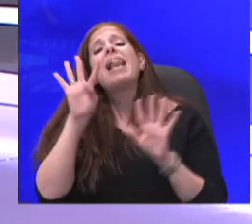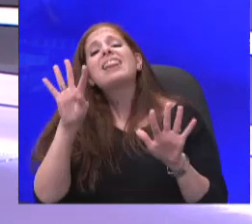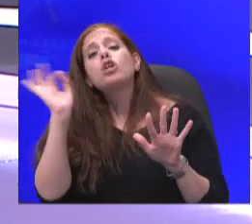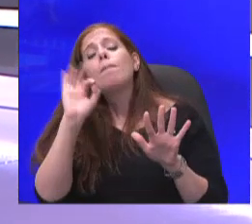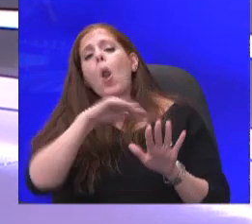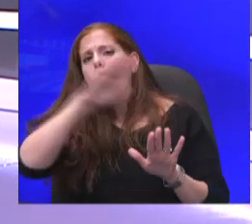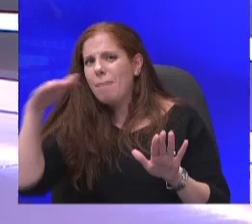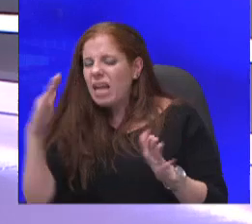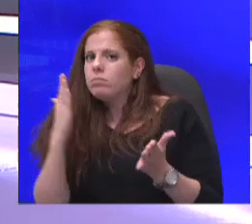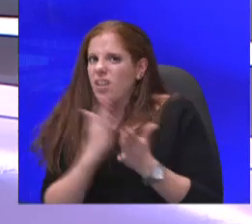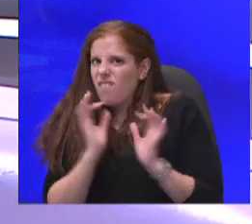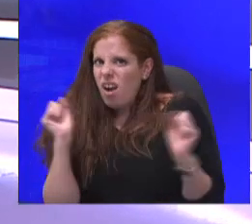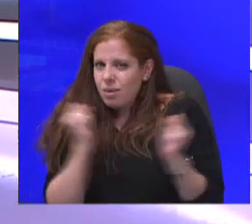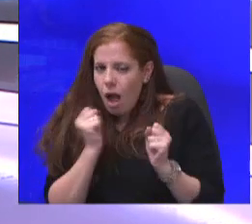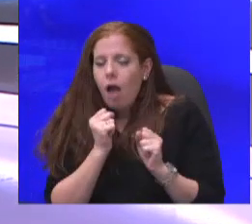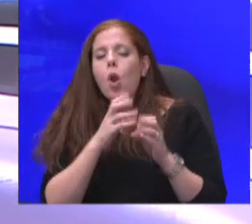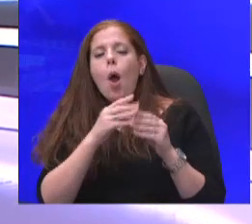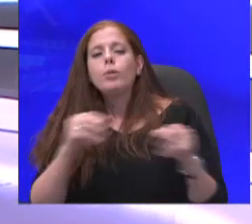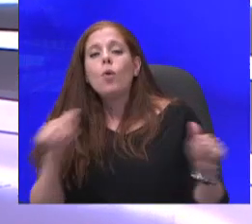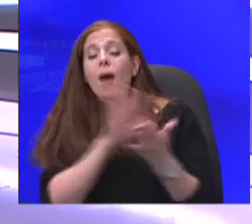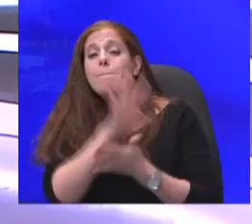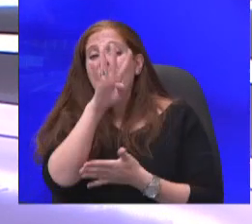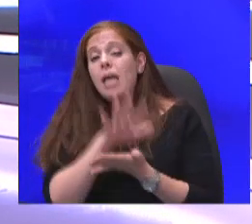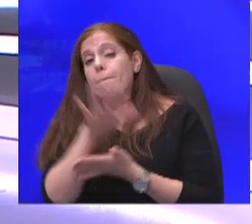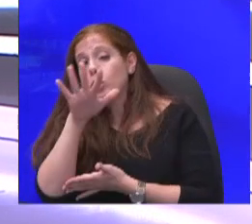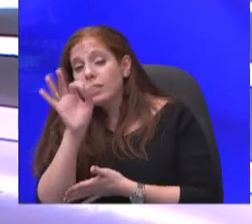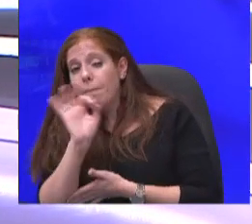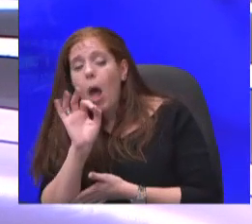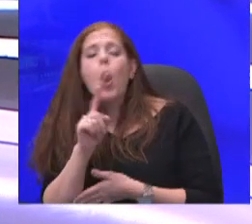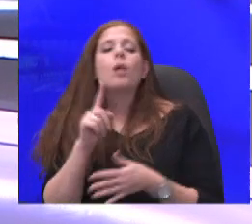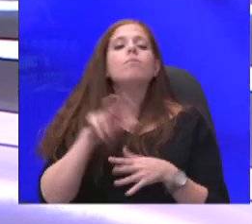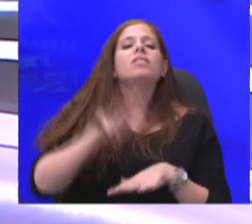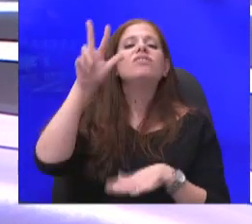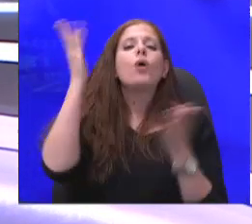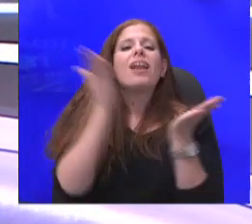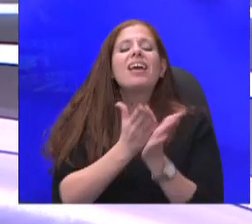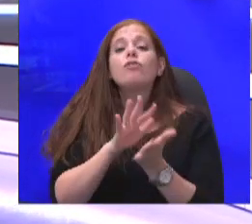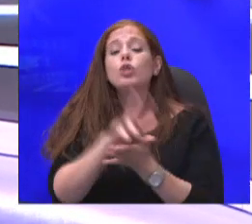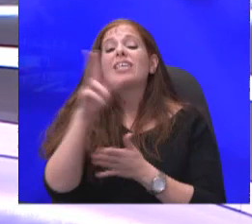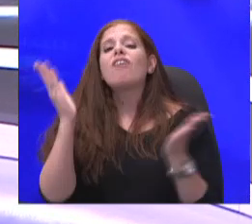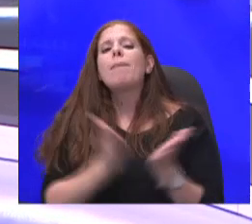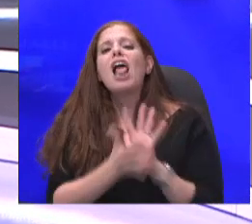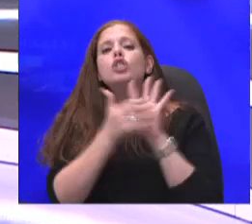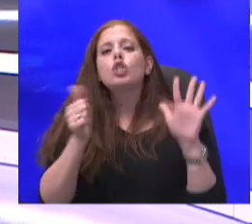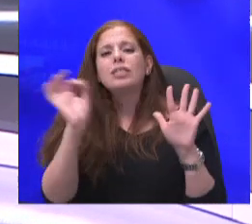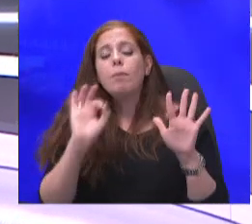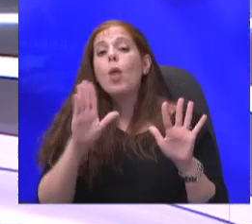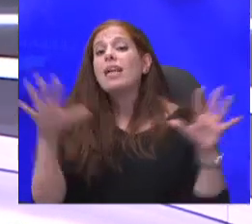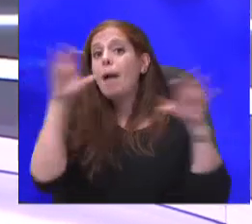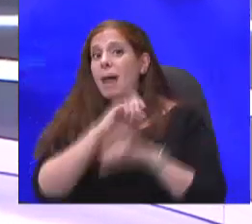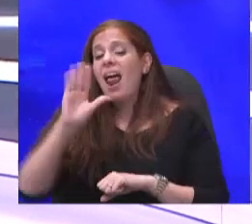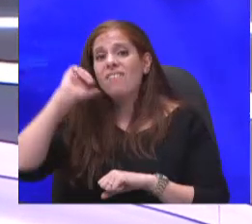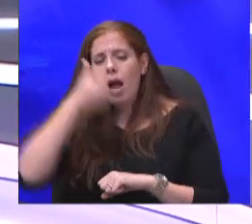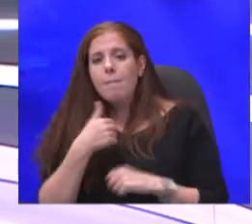קר לאורך מישור חוף, 14-15, בצפון הנגב 13, אילת 16 מעלות, גם הלילה, גם אחר, חשש מפני שיטפונות,